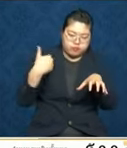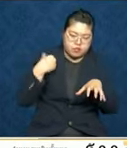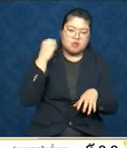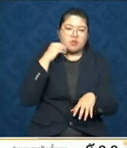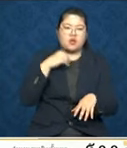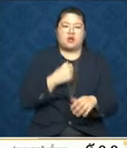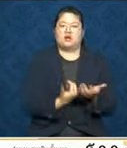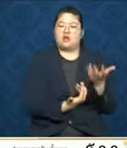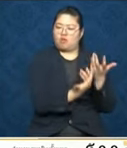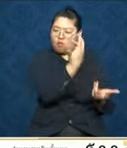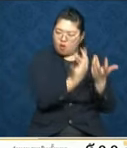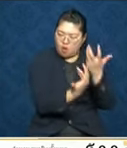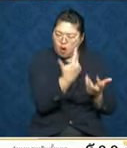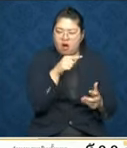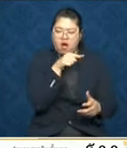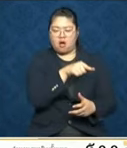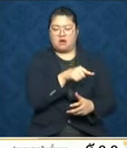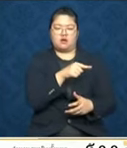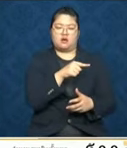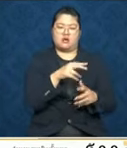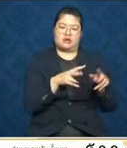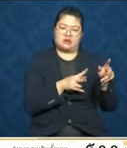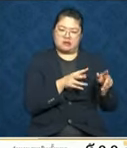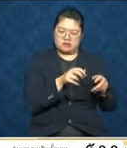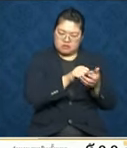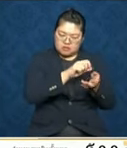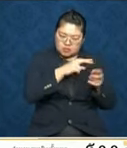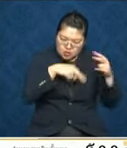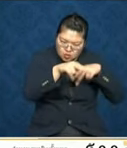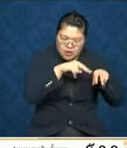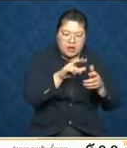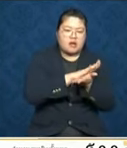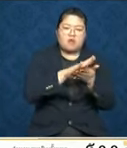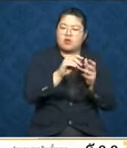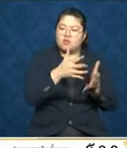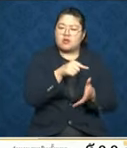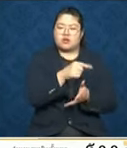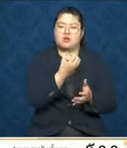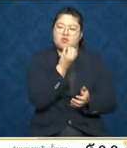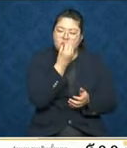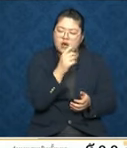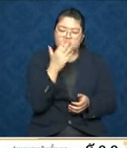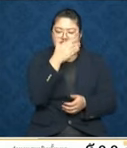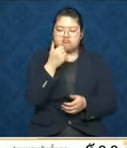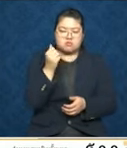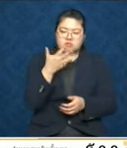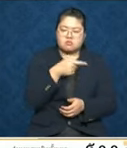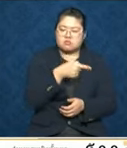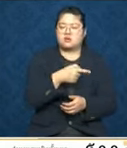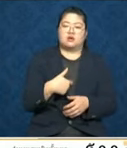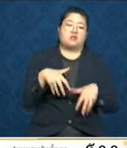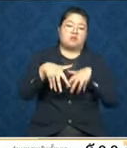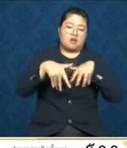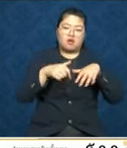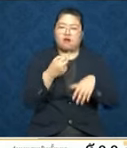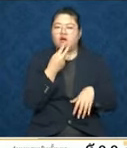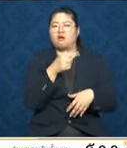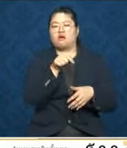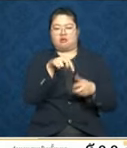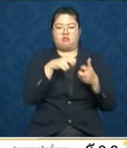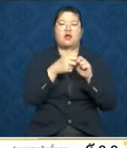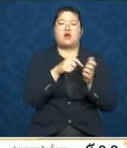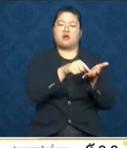กรุงรังท่านประธานครับไม่มีการตัดแต่งต้นไม้ไม่มีการบำรุงรักษาไม้ประดับก็ไม่สวยงามด้วยประชาชนในพื้นที่จึงส่งเรื่องร้อง